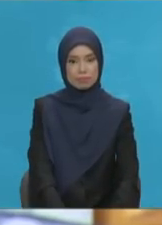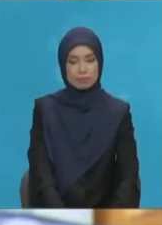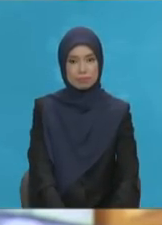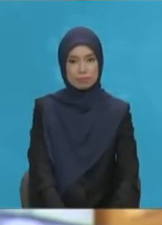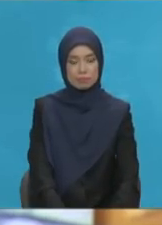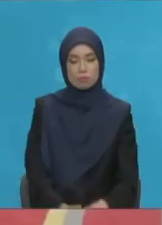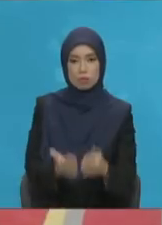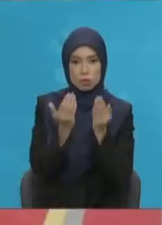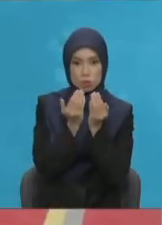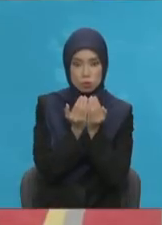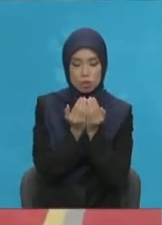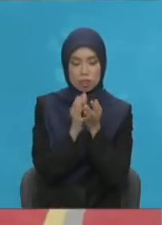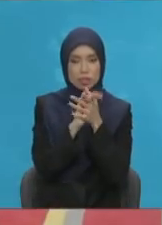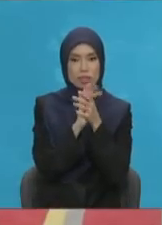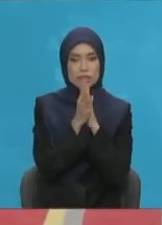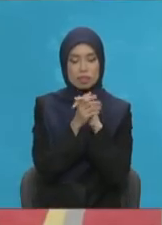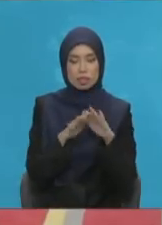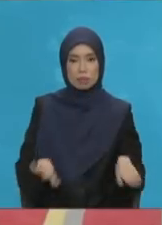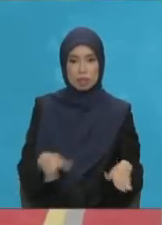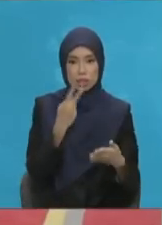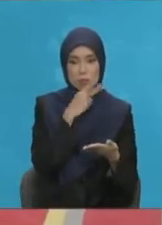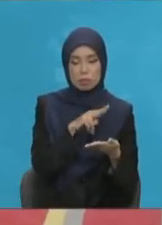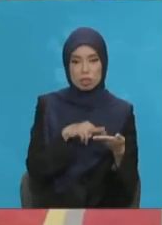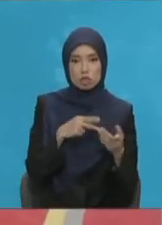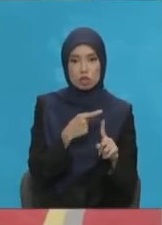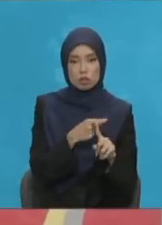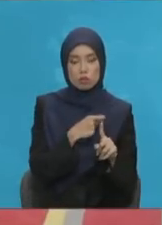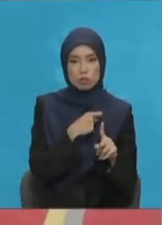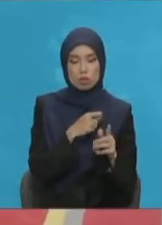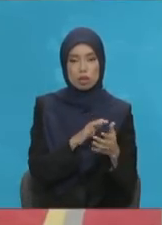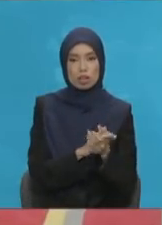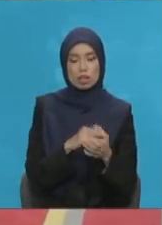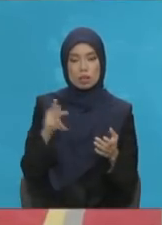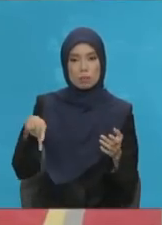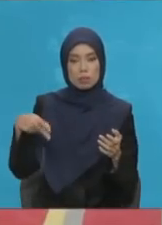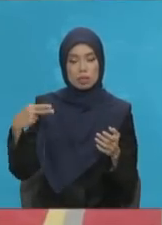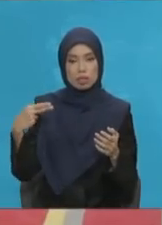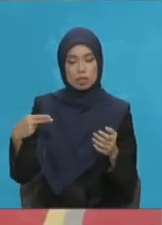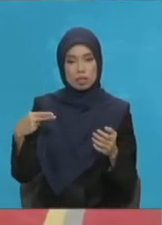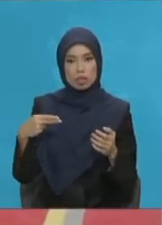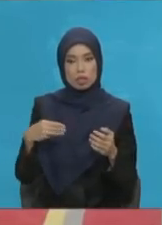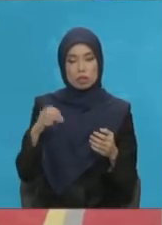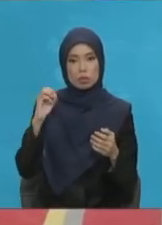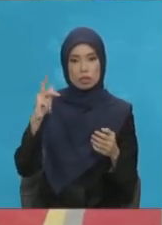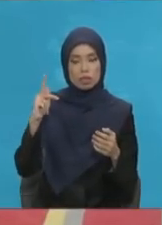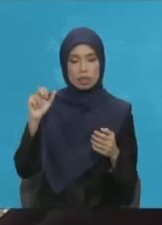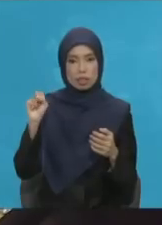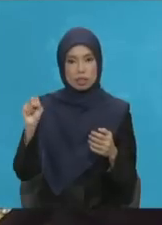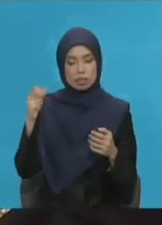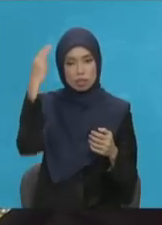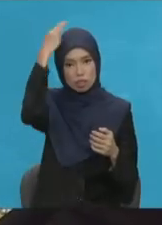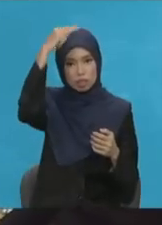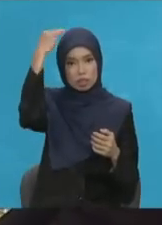doa selamat dibacakan oleh yang berhormat bikin orang kaya Paduka Sri utama Datuk Paduka srisetya Haji